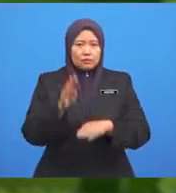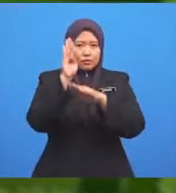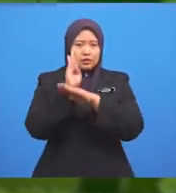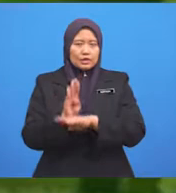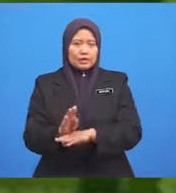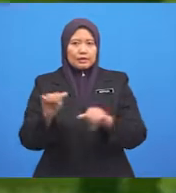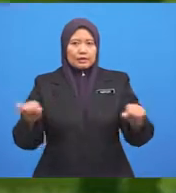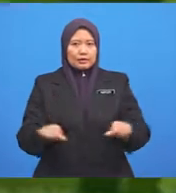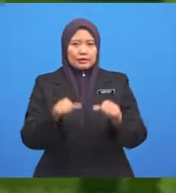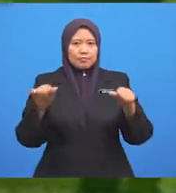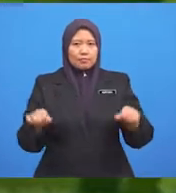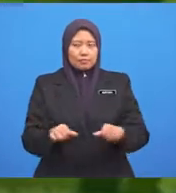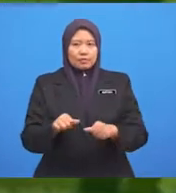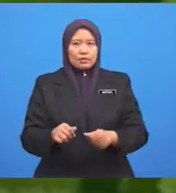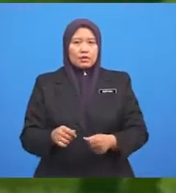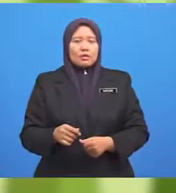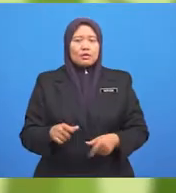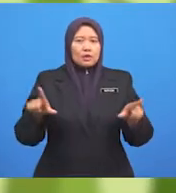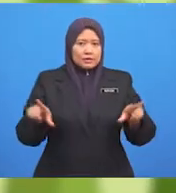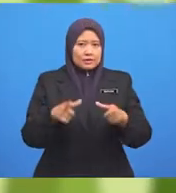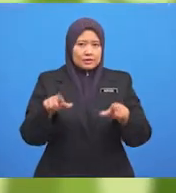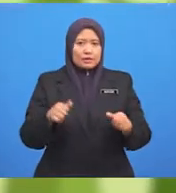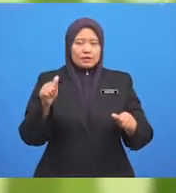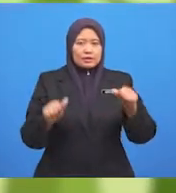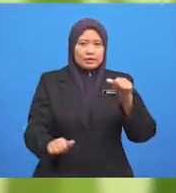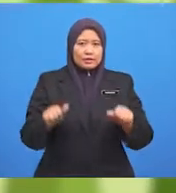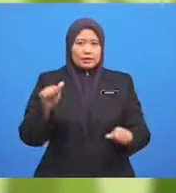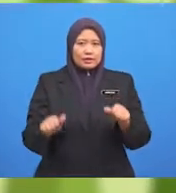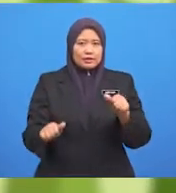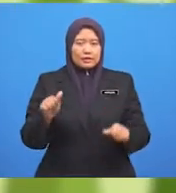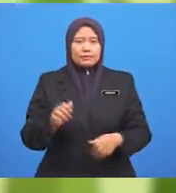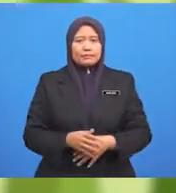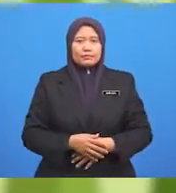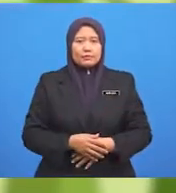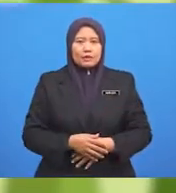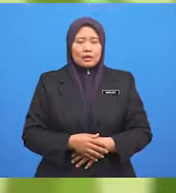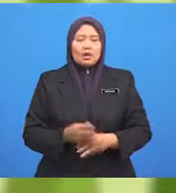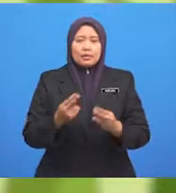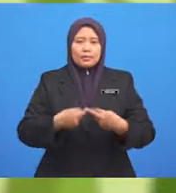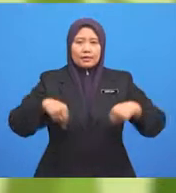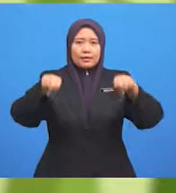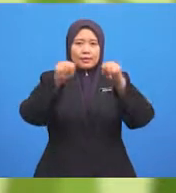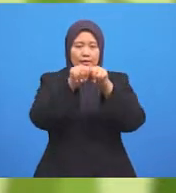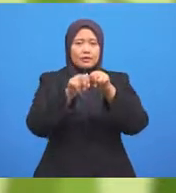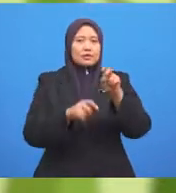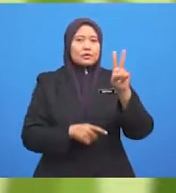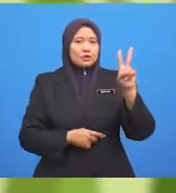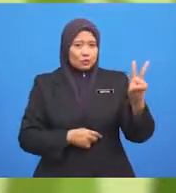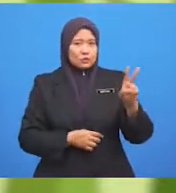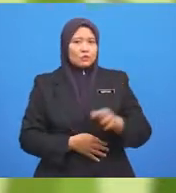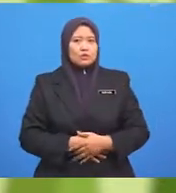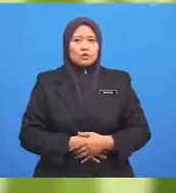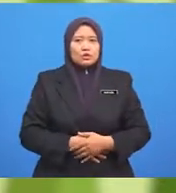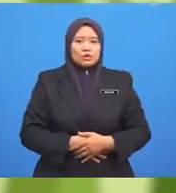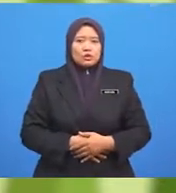melaksanakan keadilan dalam kehidupan. Nilai kedua yang terkandung dalam syair ini ialah